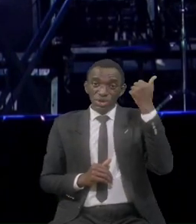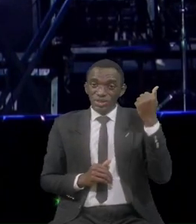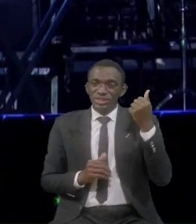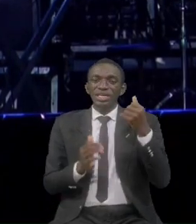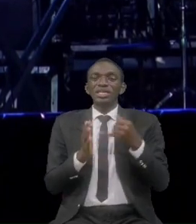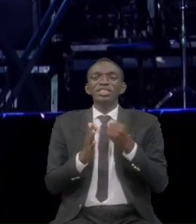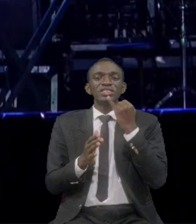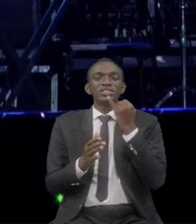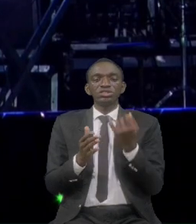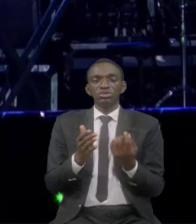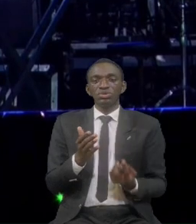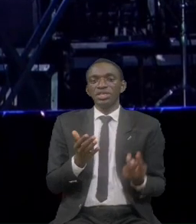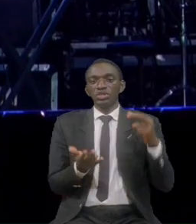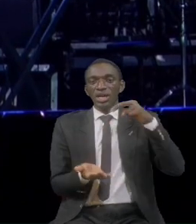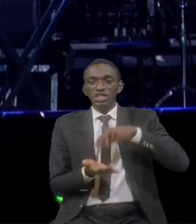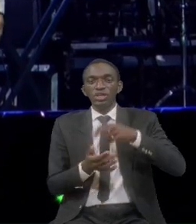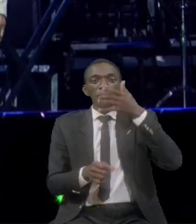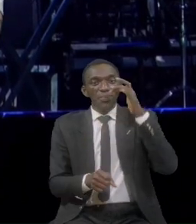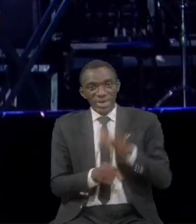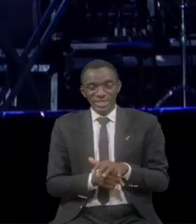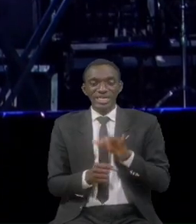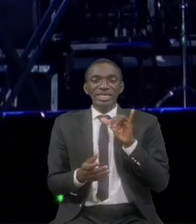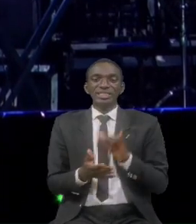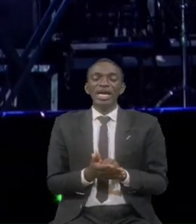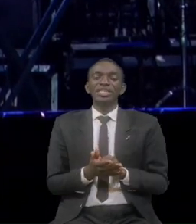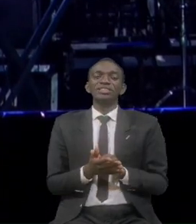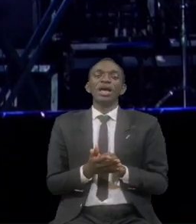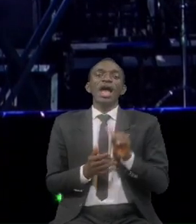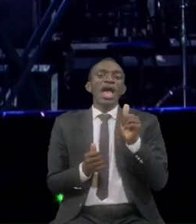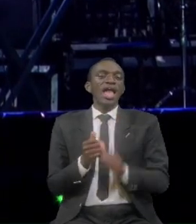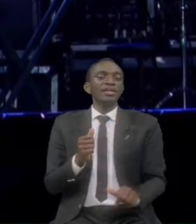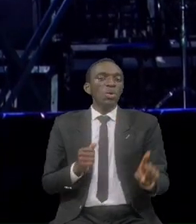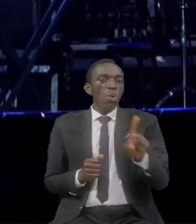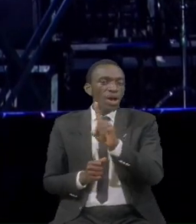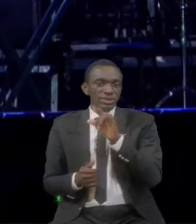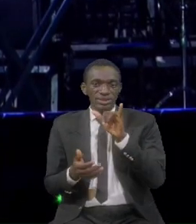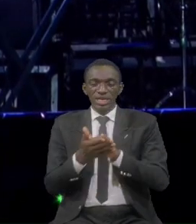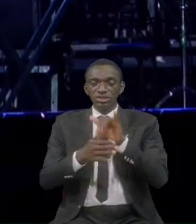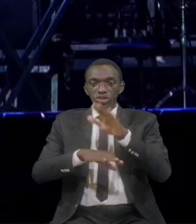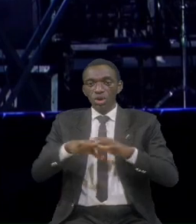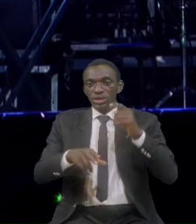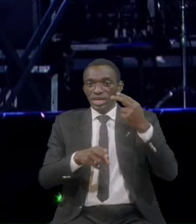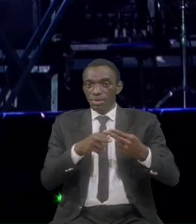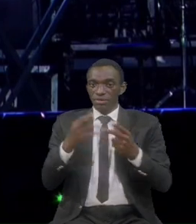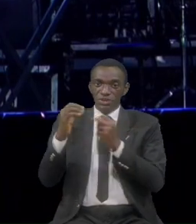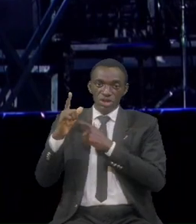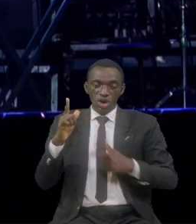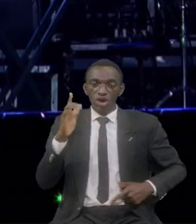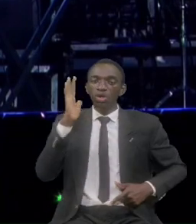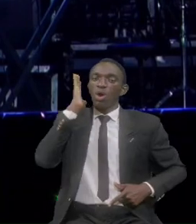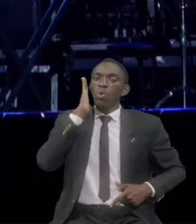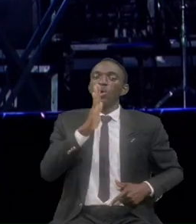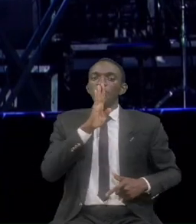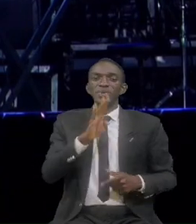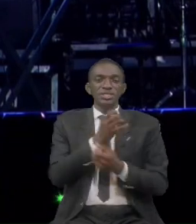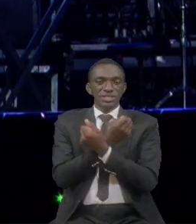that whosoever shall call on the name of the Lord will be saved. Kay saad ka na sa Dios ang tanang motawag sa